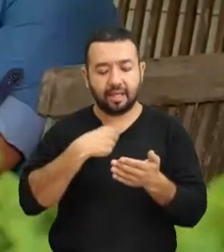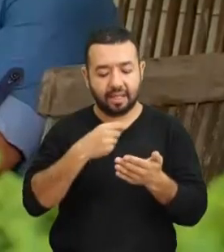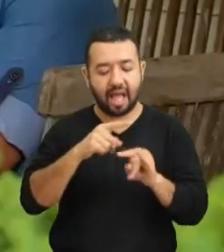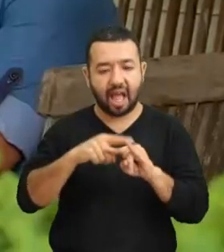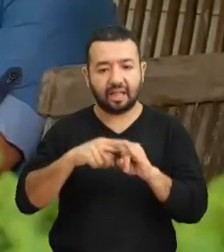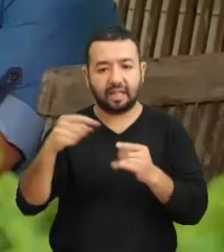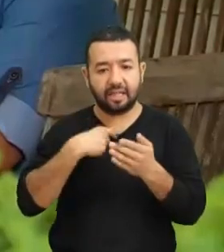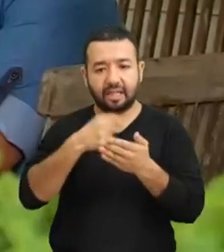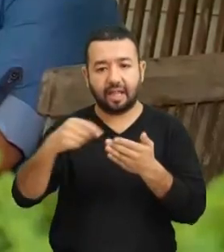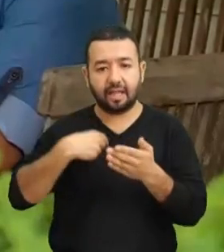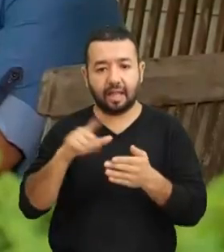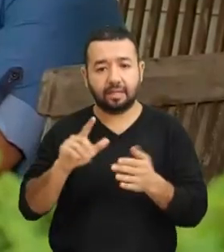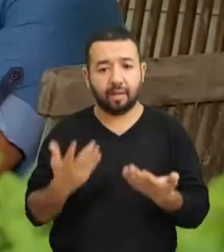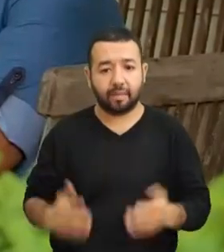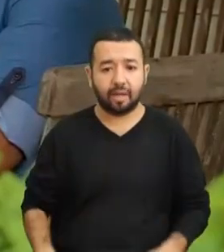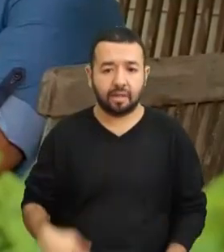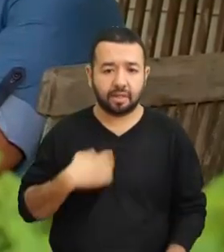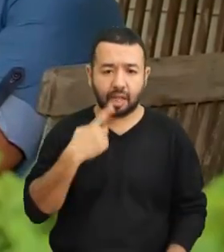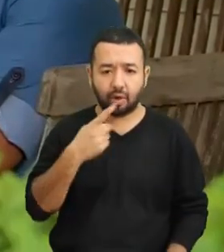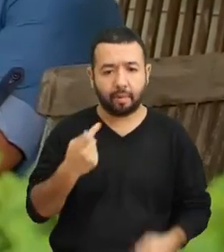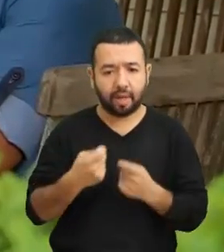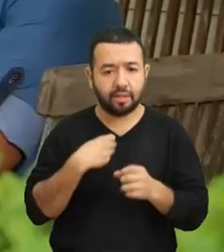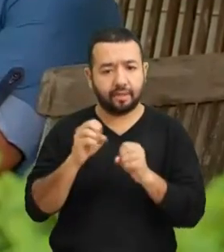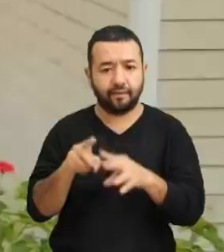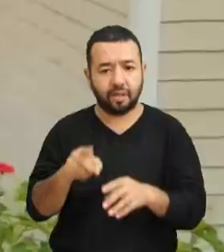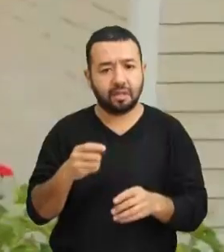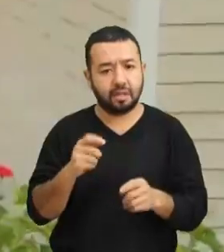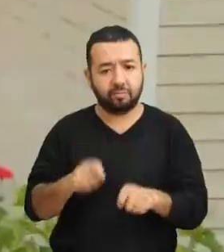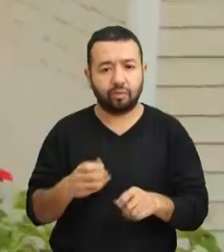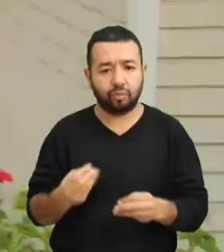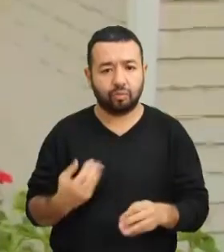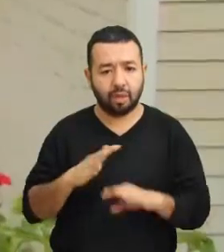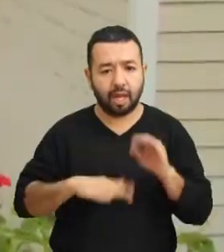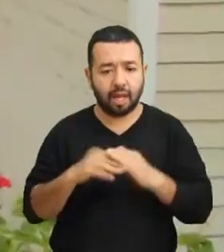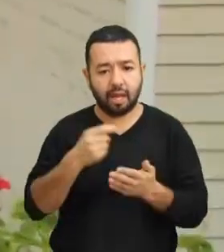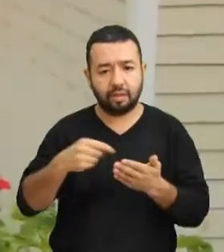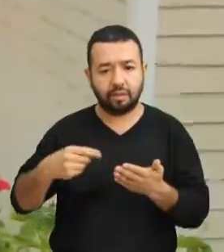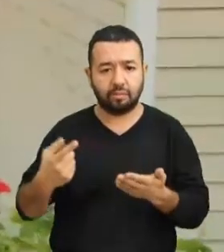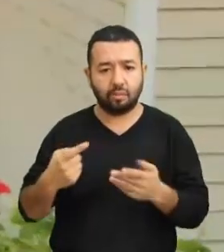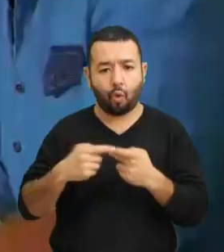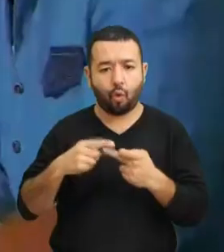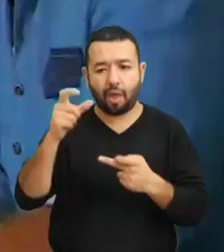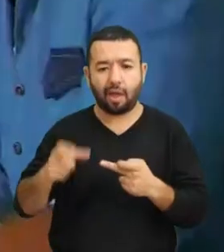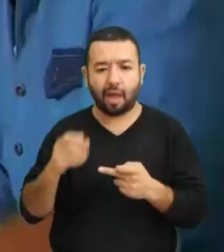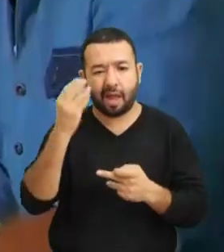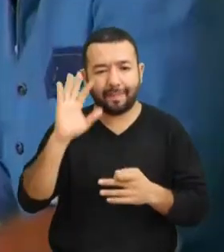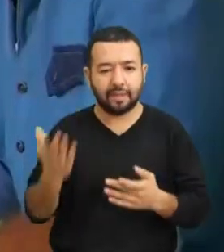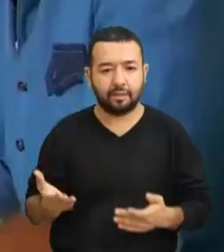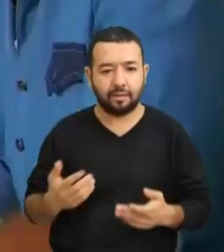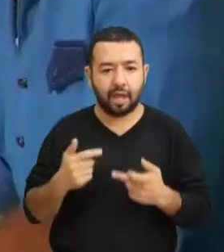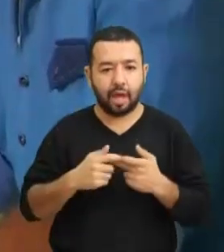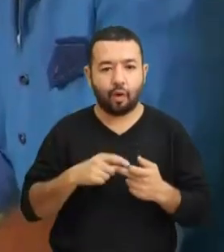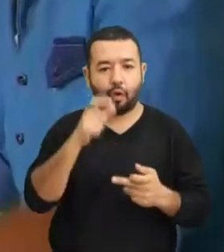yazı yazdırmam lazım ama diyorum ki bu işi sen de görebilirsin. Ya sonuçta el yazısı. Rüyam anlamaz ki. Efendim Rüyam